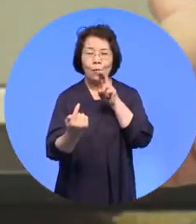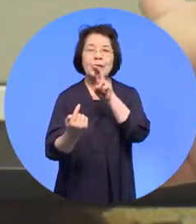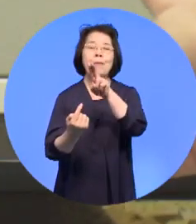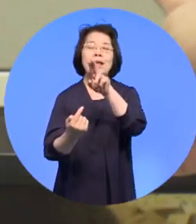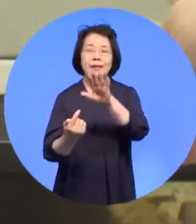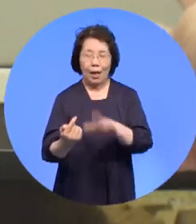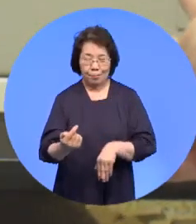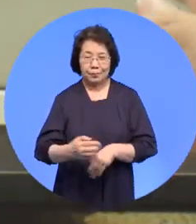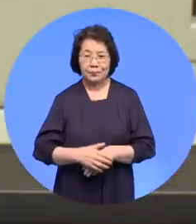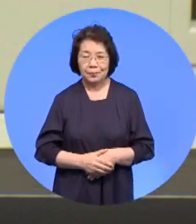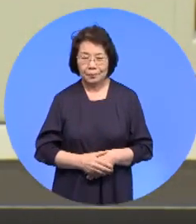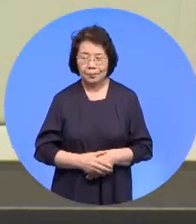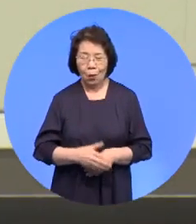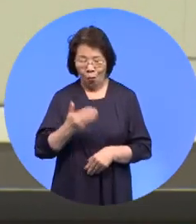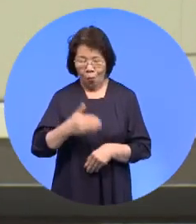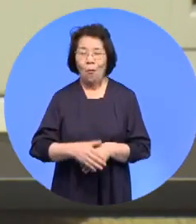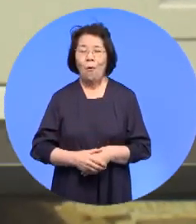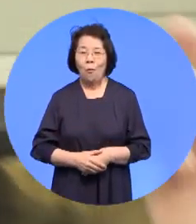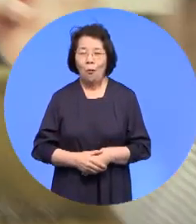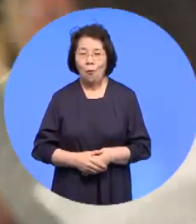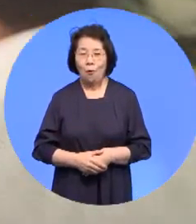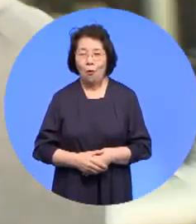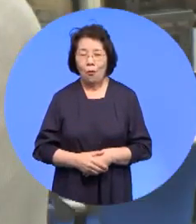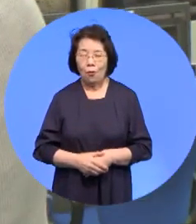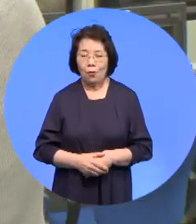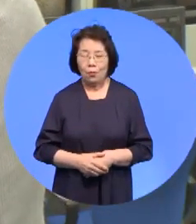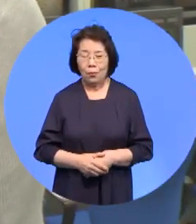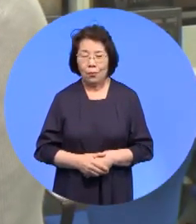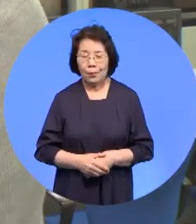やてぃん